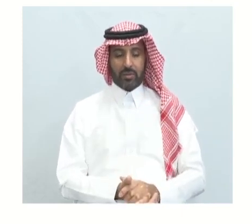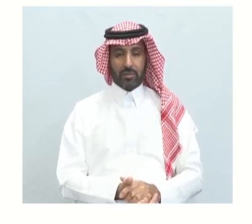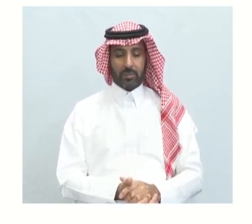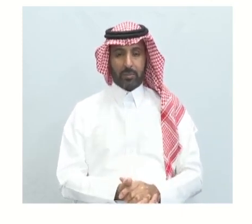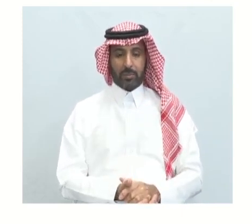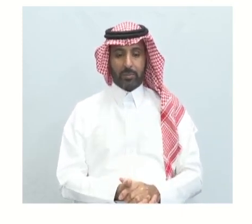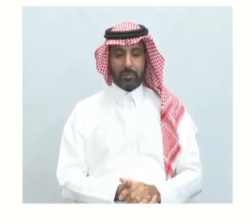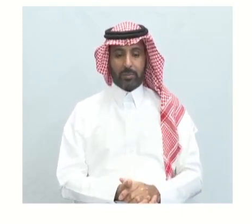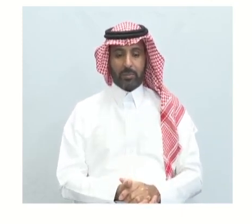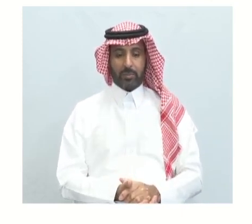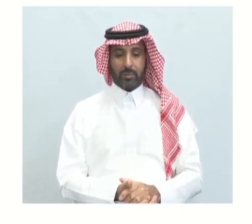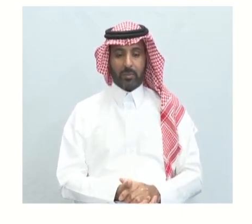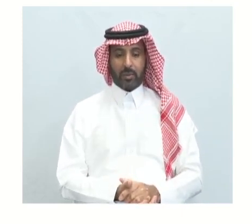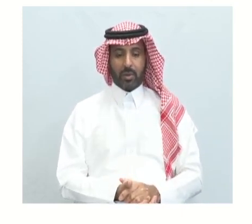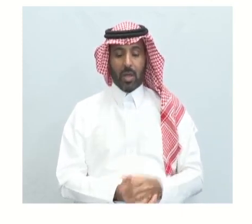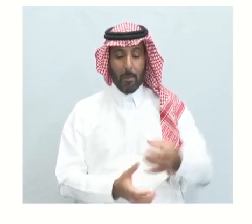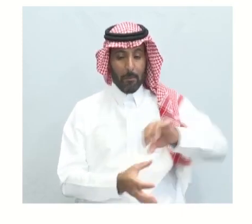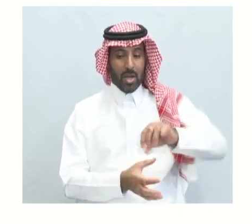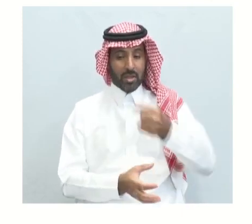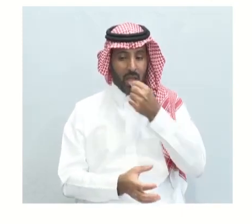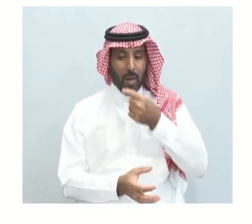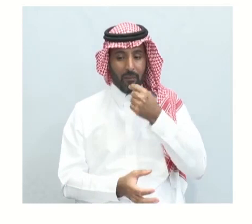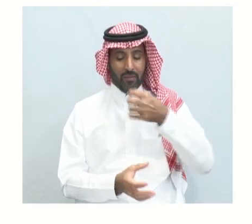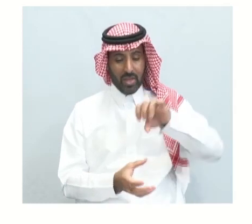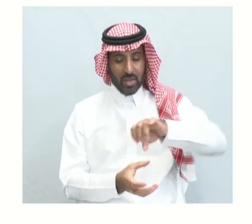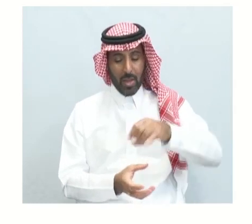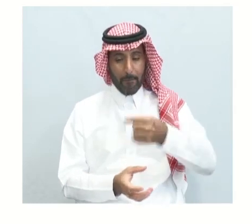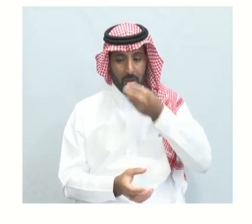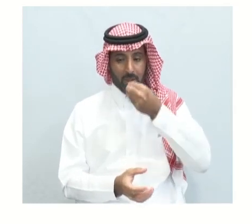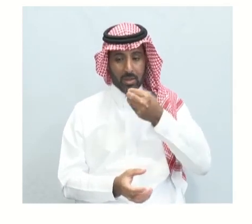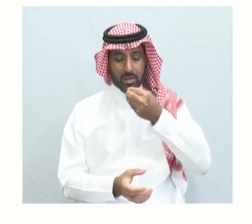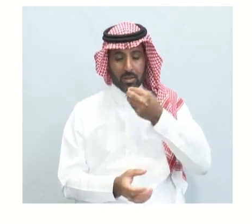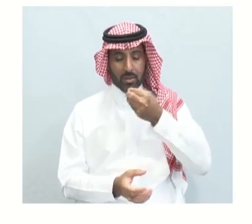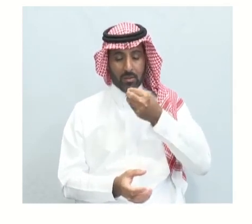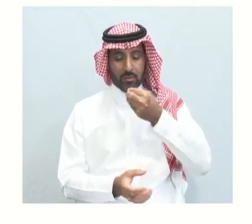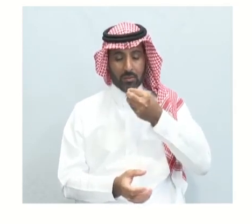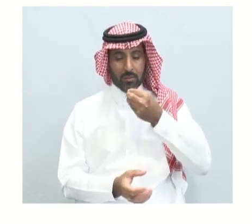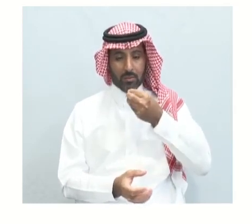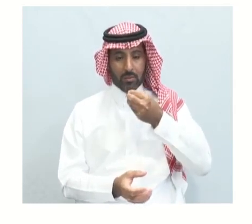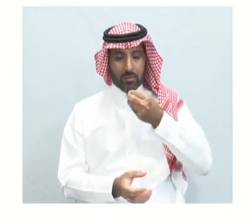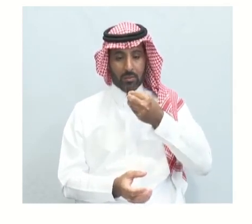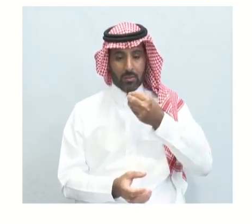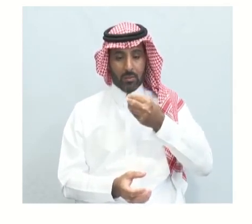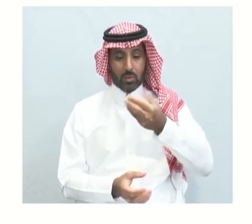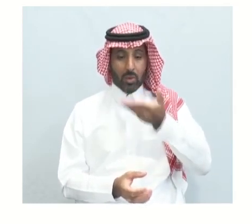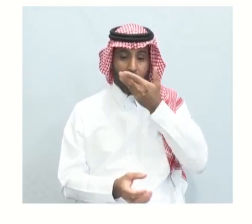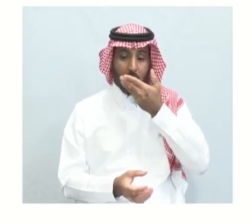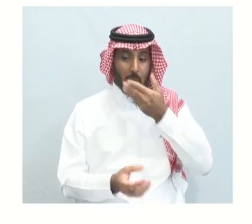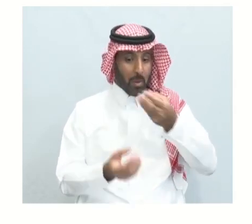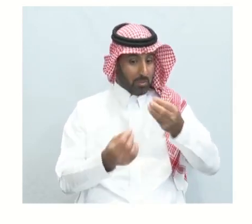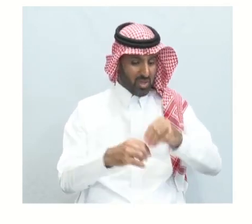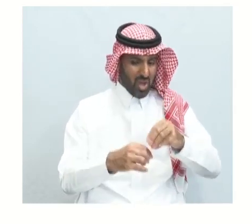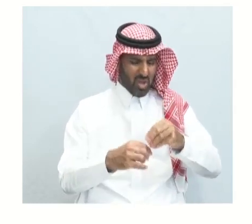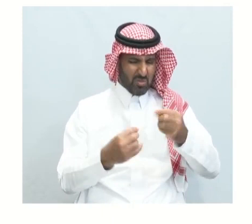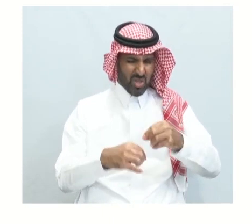اعزائي الطلبه يستخدم ملح الطعام في المائده الا ان وجوده في الماء بتراكيز